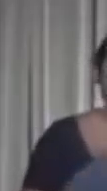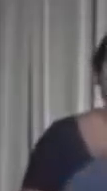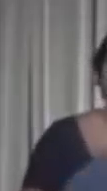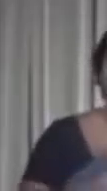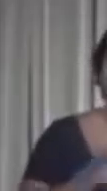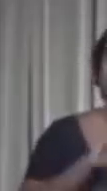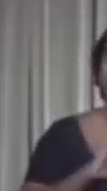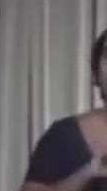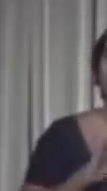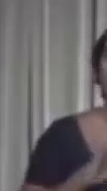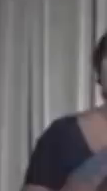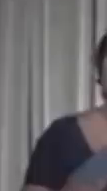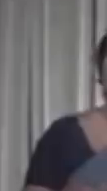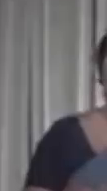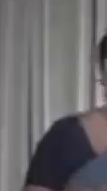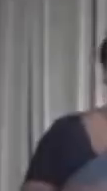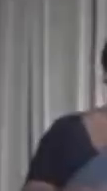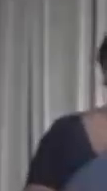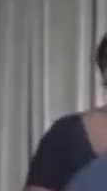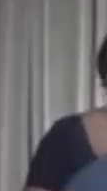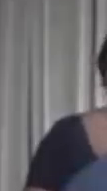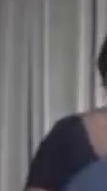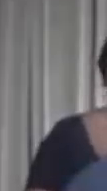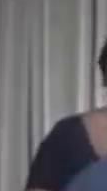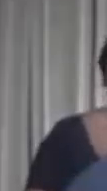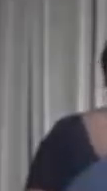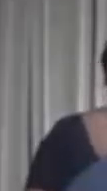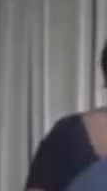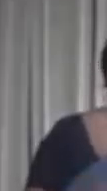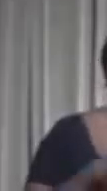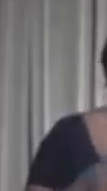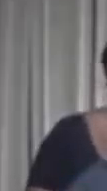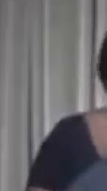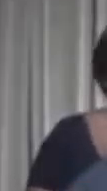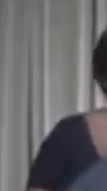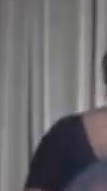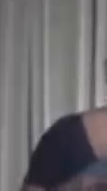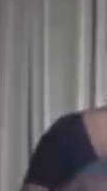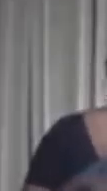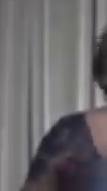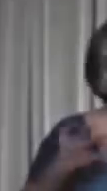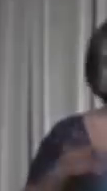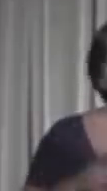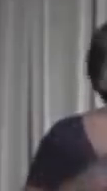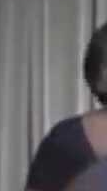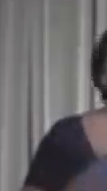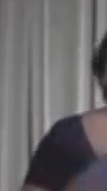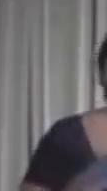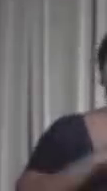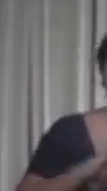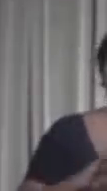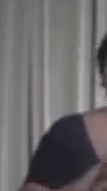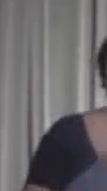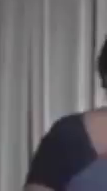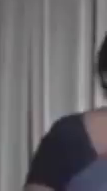அல்ல. ஒரே நாடு என்று நீங்கள் சொன்னாலும் சொல்லாவிட்டாலும் ஒரு நாடு தான். இந்த ஒரு நாடு ஒரு நாடாக இருக்க வேண்டும் என்பதற்காக நான் சார்ந்த